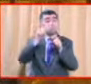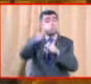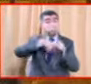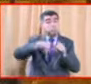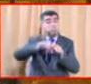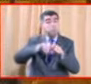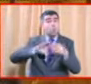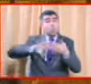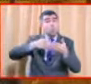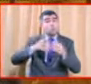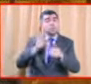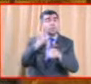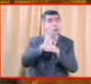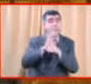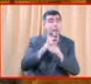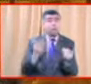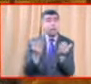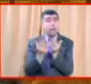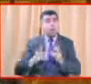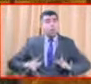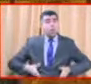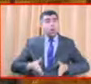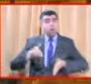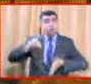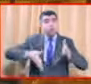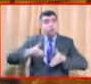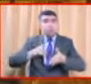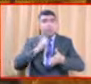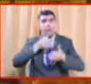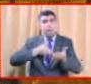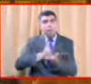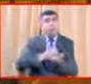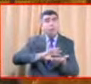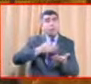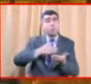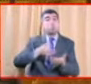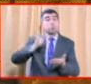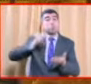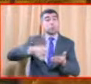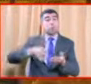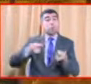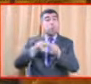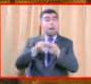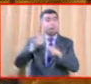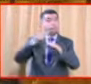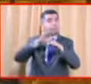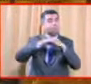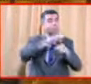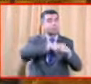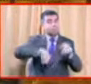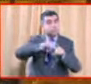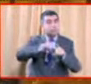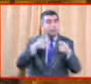صحية ومؤسسات تعليمية ومسالك طرقية ومسالح للشرب، فإنها الآن تحث على إرساء